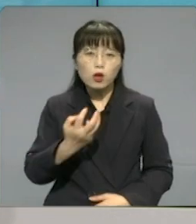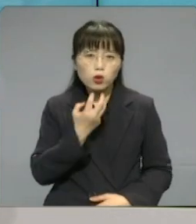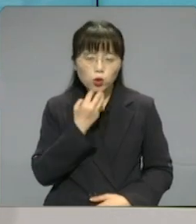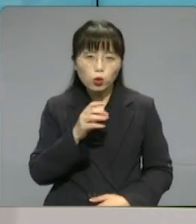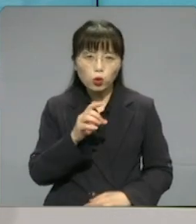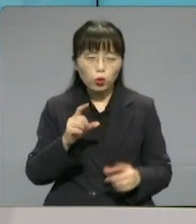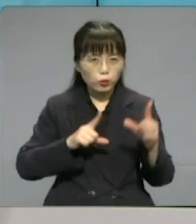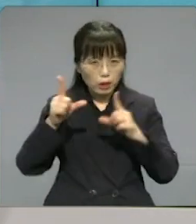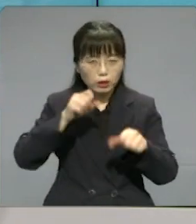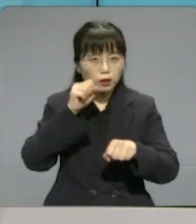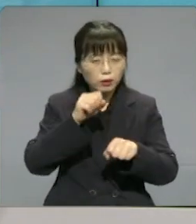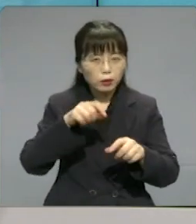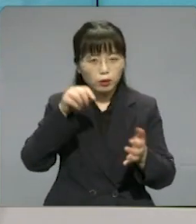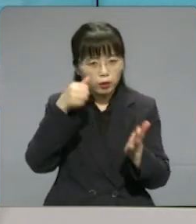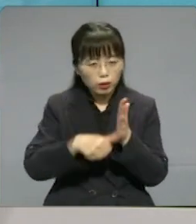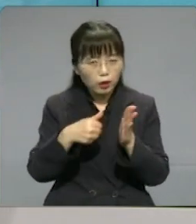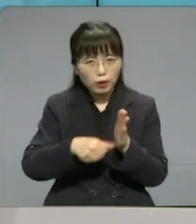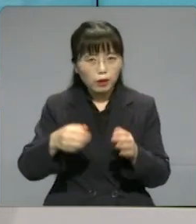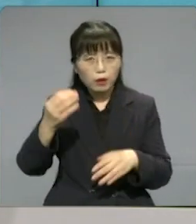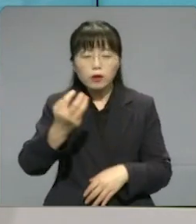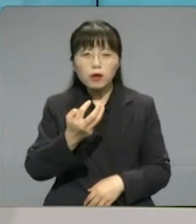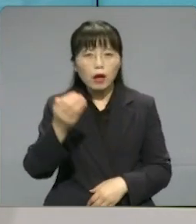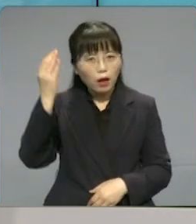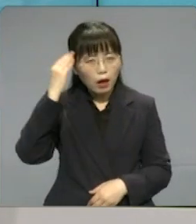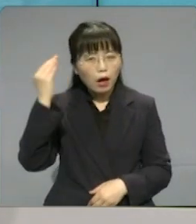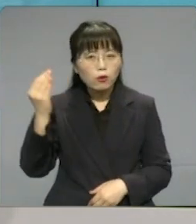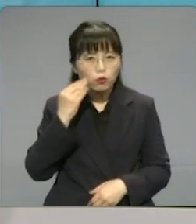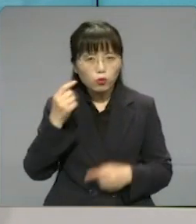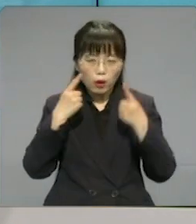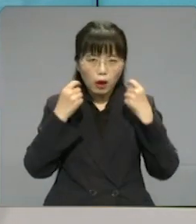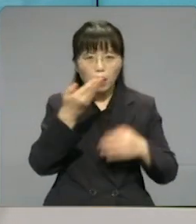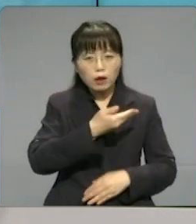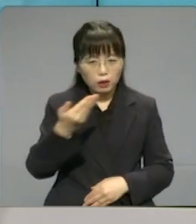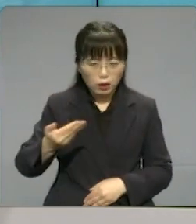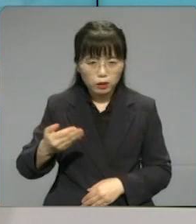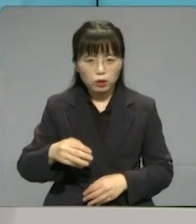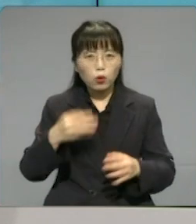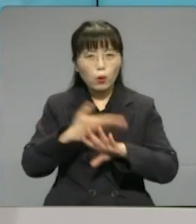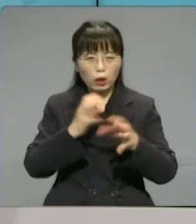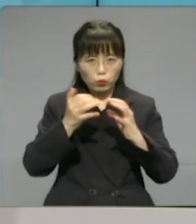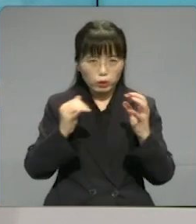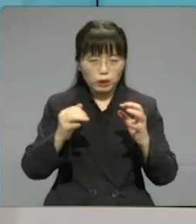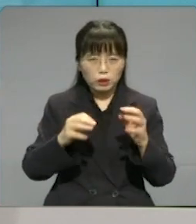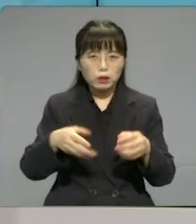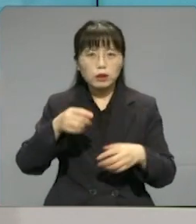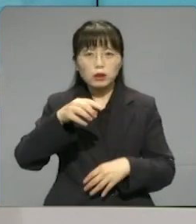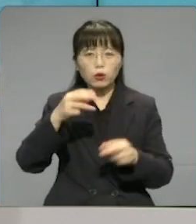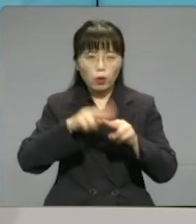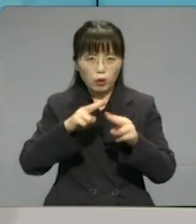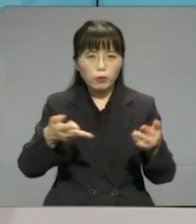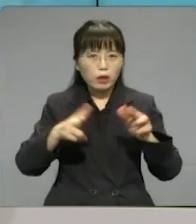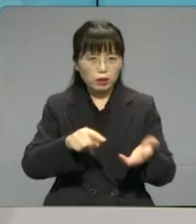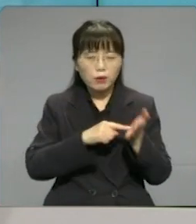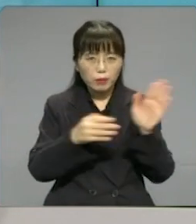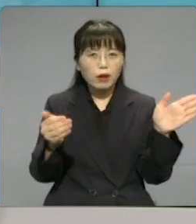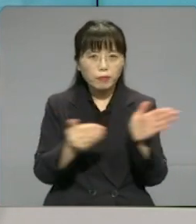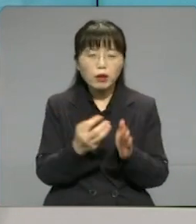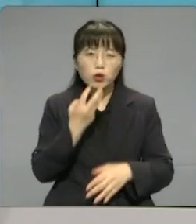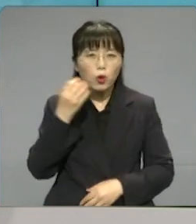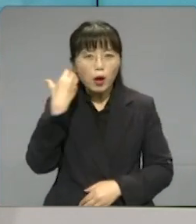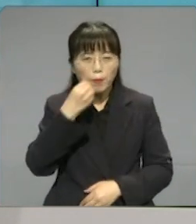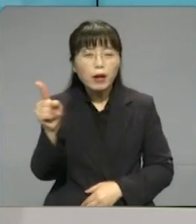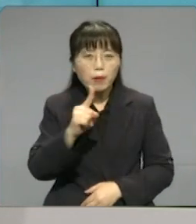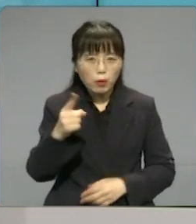서울의 랜드마크로 시민들은 한강을, 외국인들은 광화문 광장을 첫 순위로 선택했습니다. 서울의 매력으로는